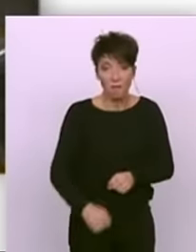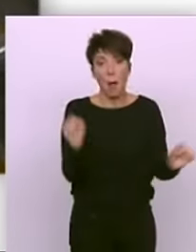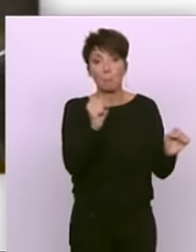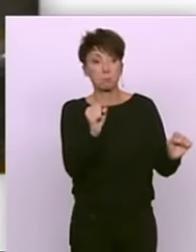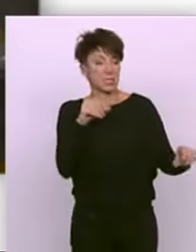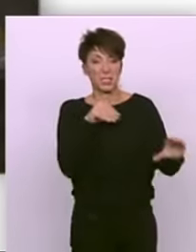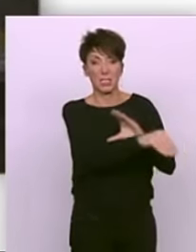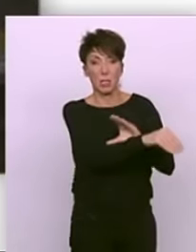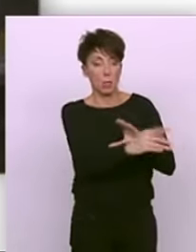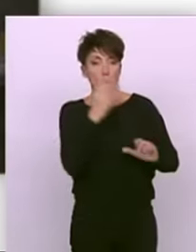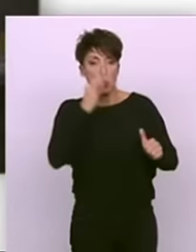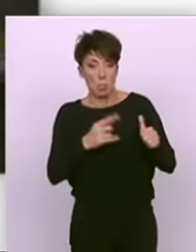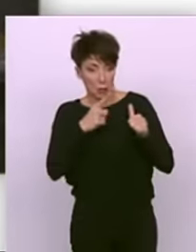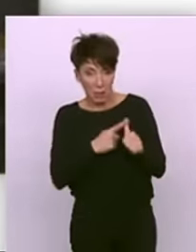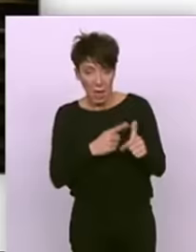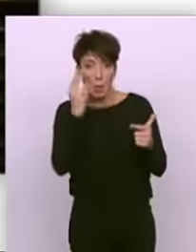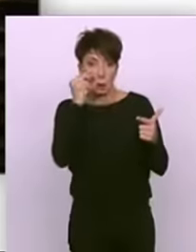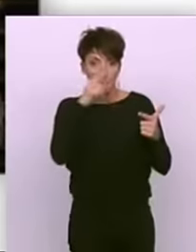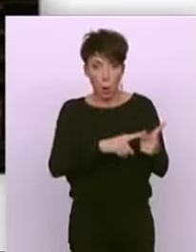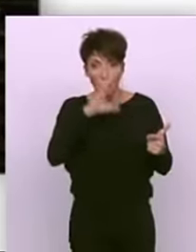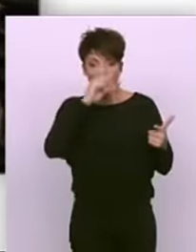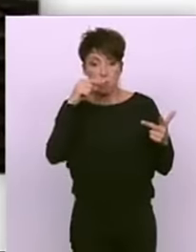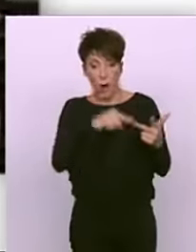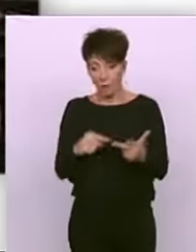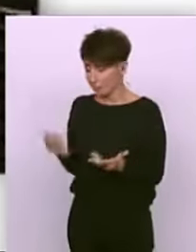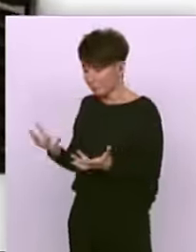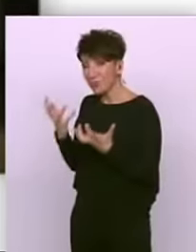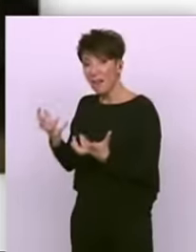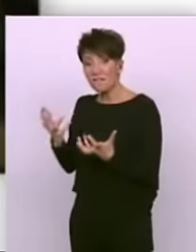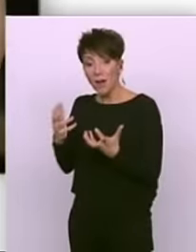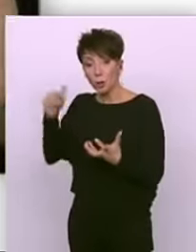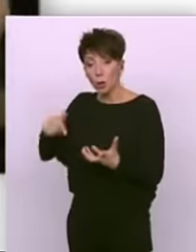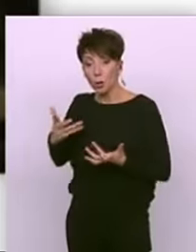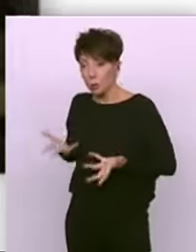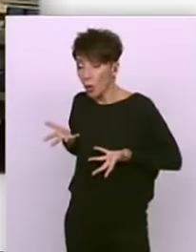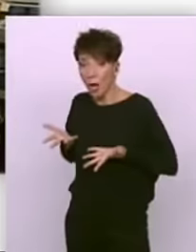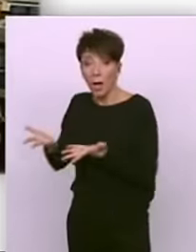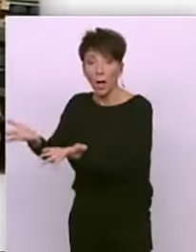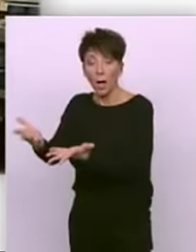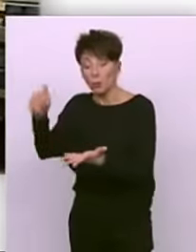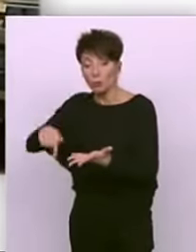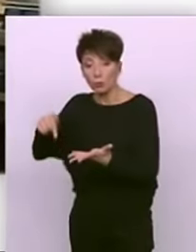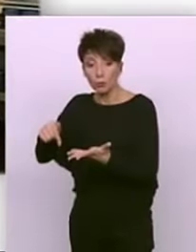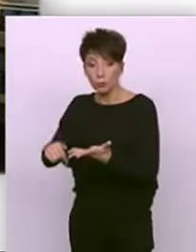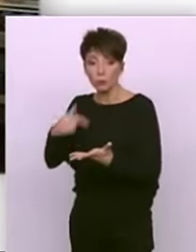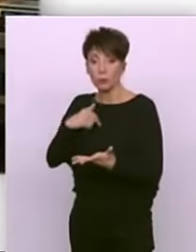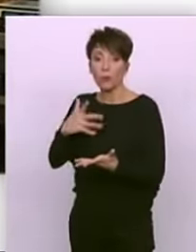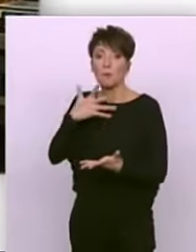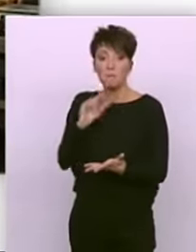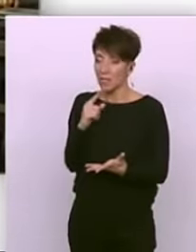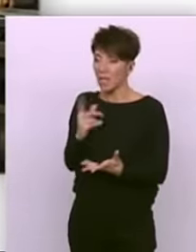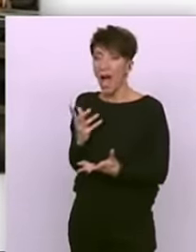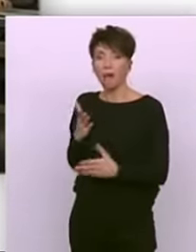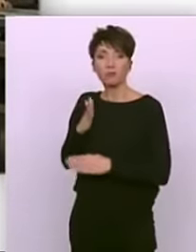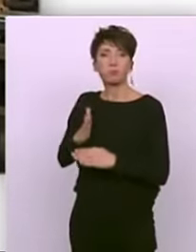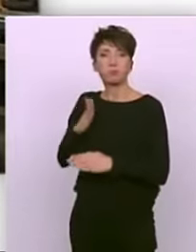Και έρχεται από την Κίνα, από τα Σκόπια, από τη Βουλγαρία. Αυτό εδώ που είναι φρέσκο πρέπει να ψηθεί τώρα. Αν δεν ψηθεί, θα ξυνήσει. Άρα δίνετε στο παιδί σας ένα ψωμί το